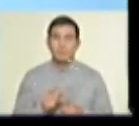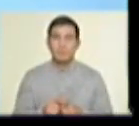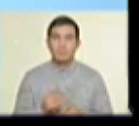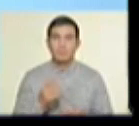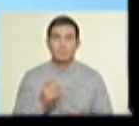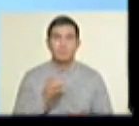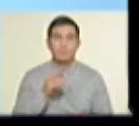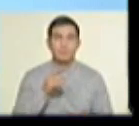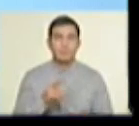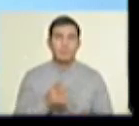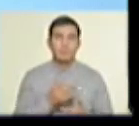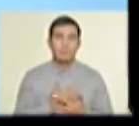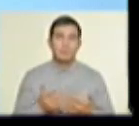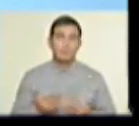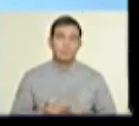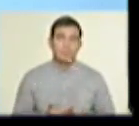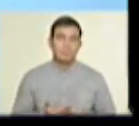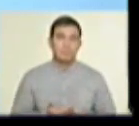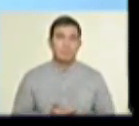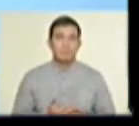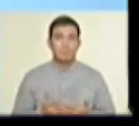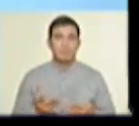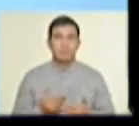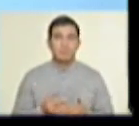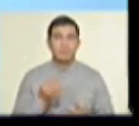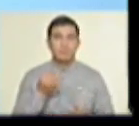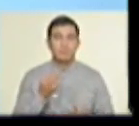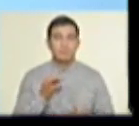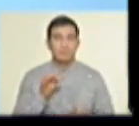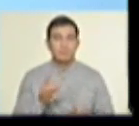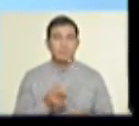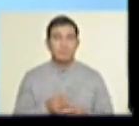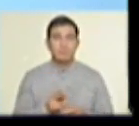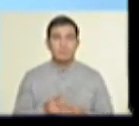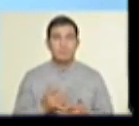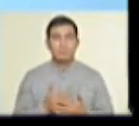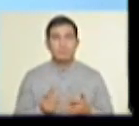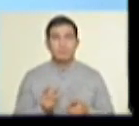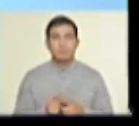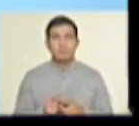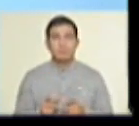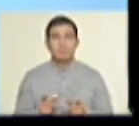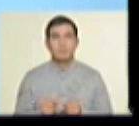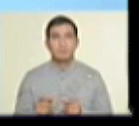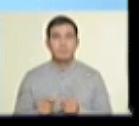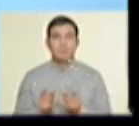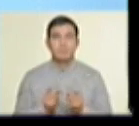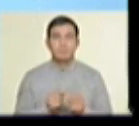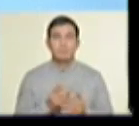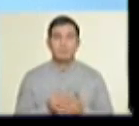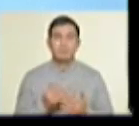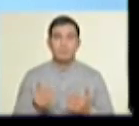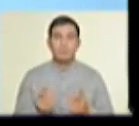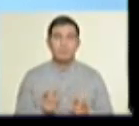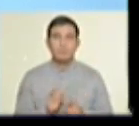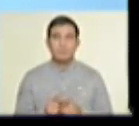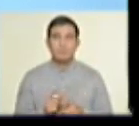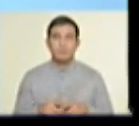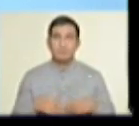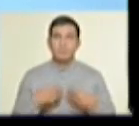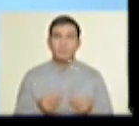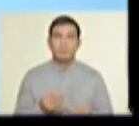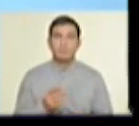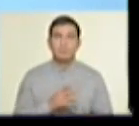Hol, ahvol. Yor, birodar. Mana aziz o'quvchilar, biz berilgan